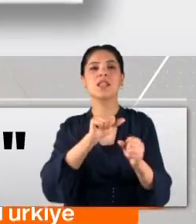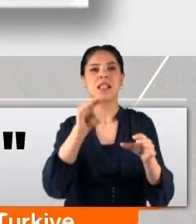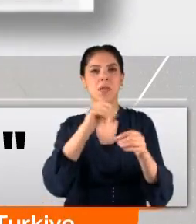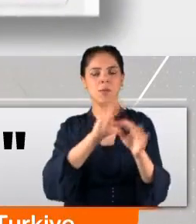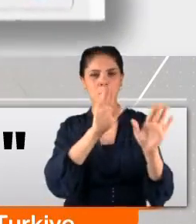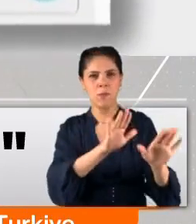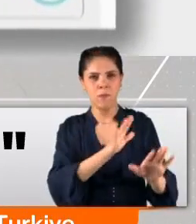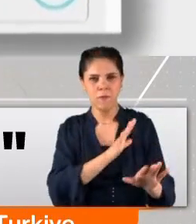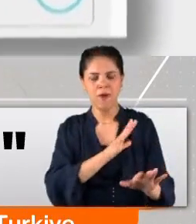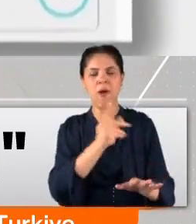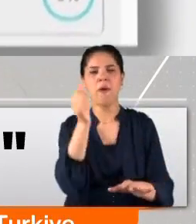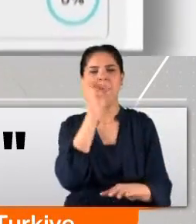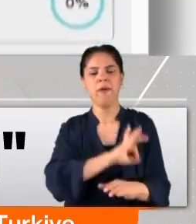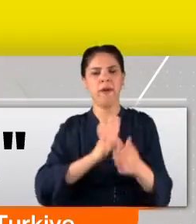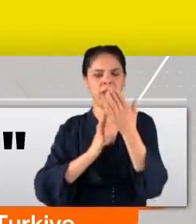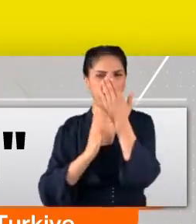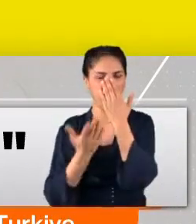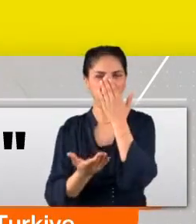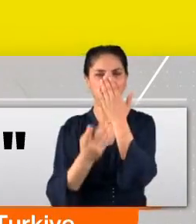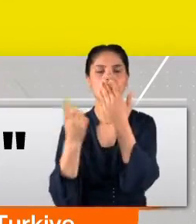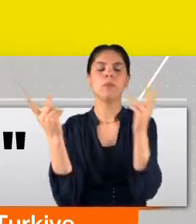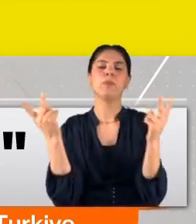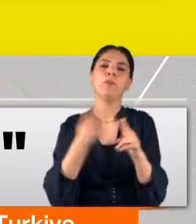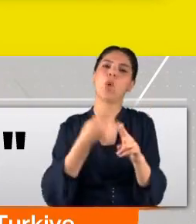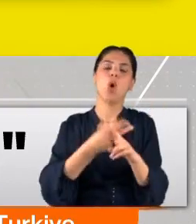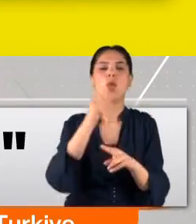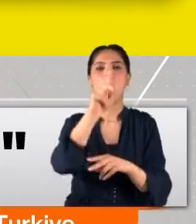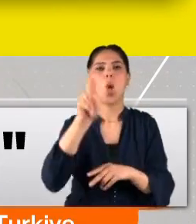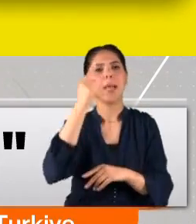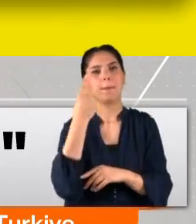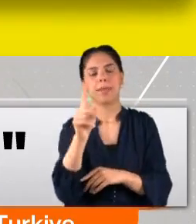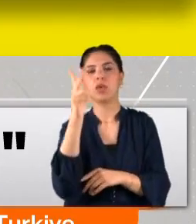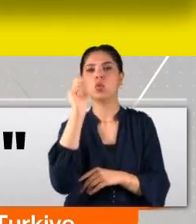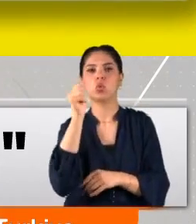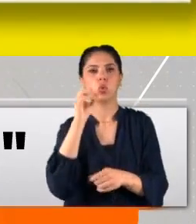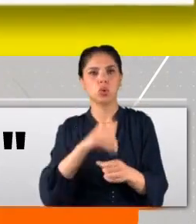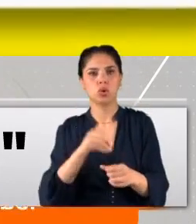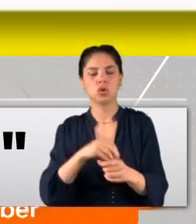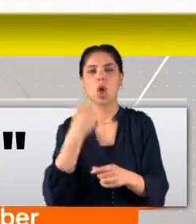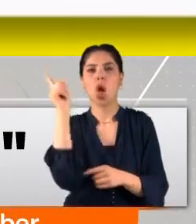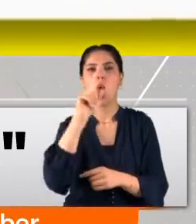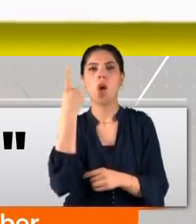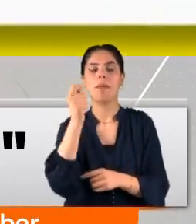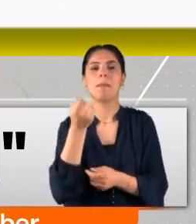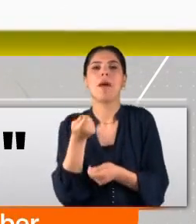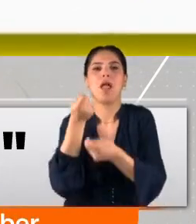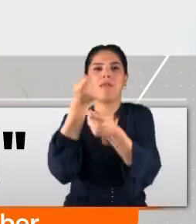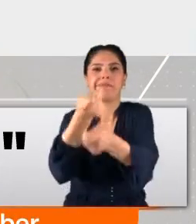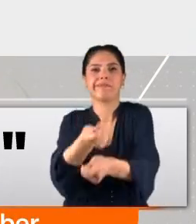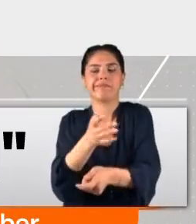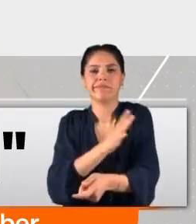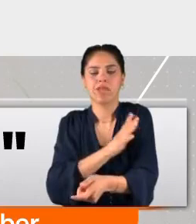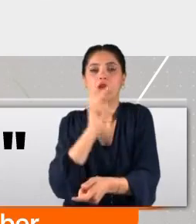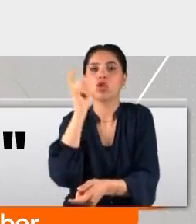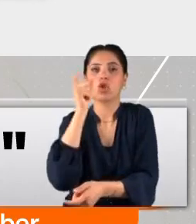o kadar çok getiri sağlıyorsunuz. Örneğin 17 bin lira 3 gün içinde 10 bin lira sözde getiri sağlıyordu. 90 gün